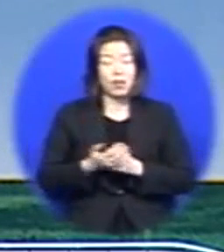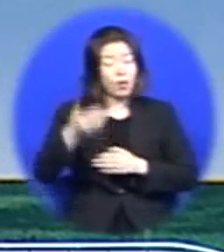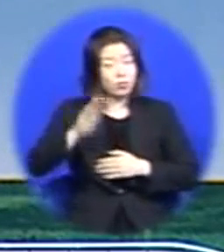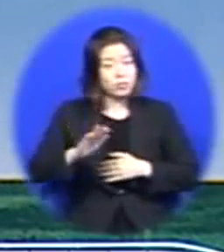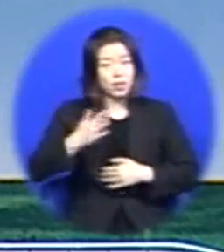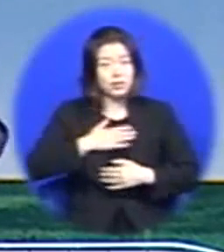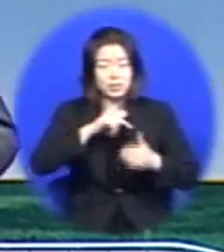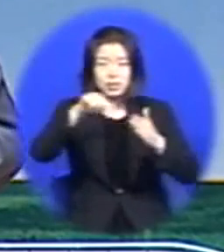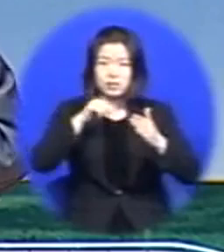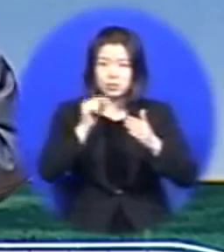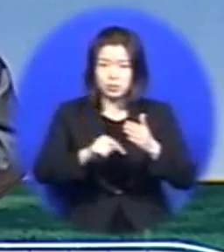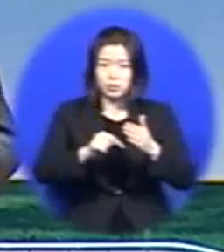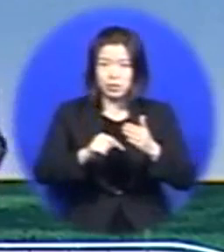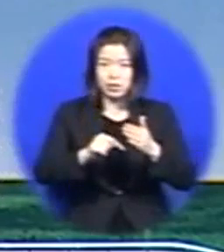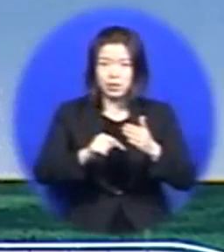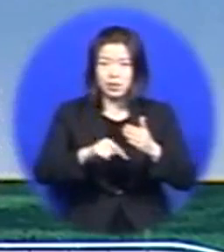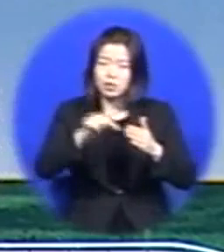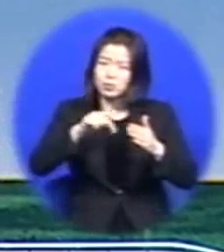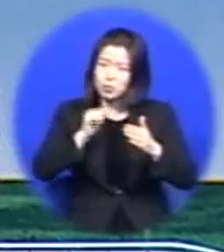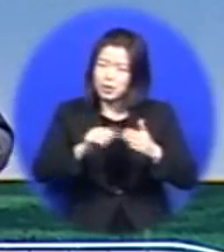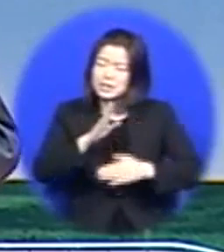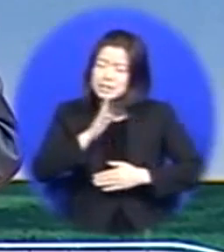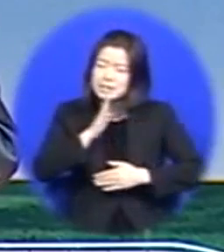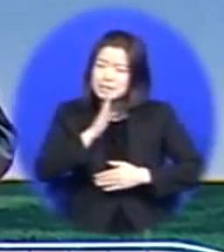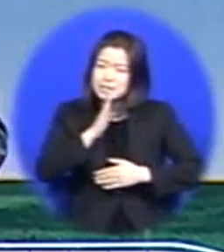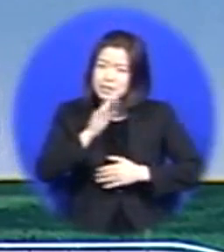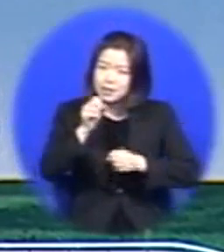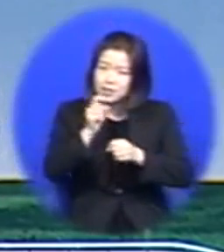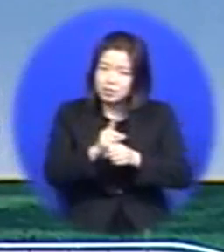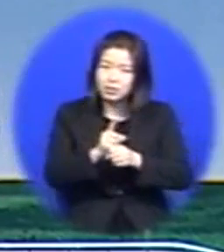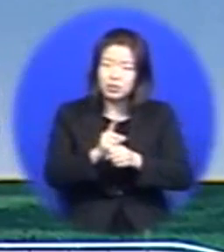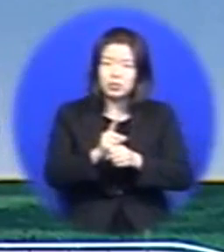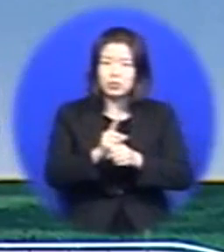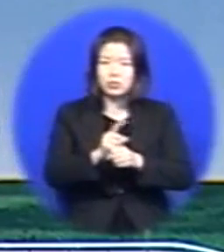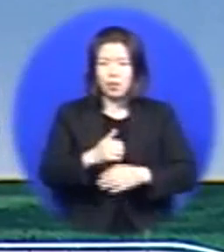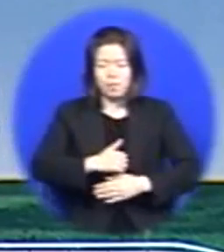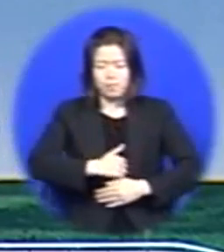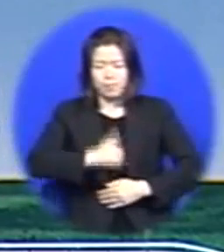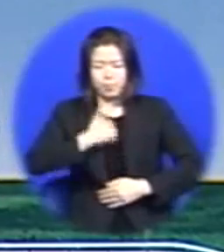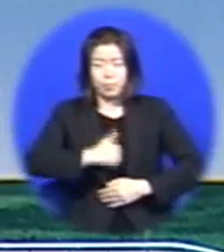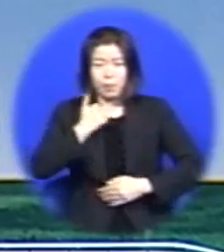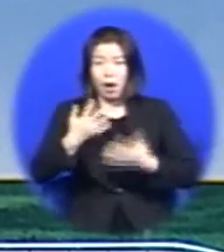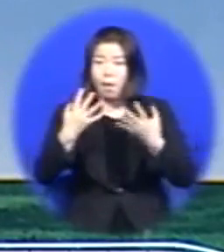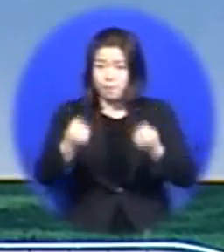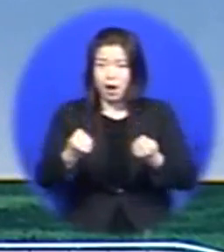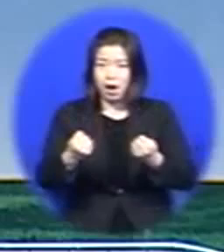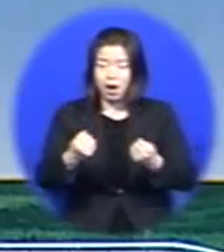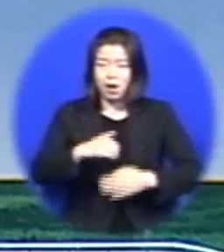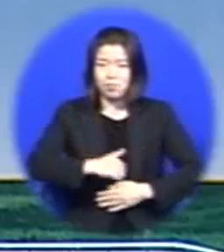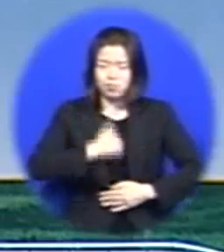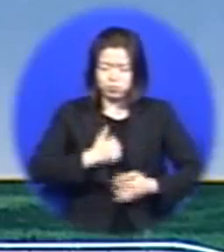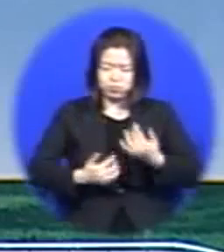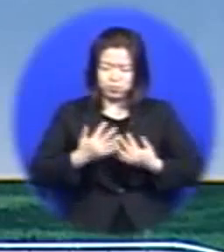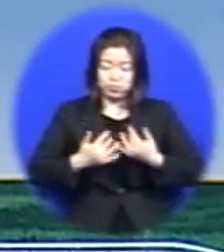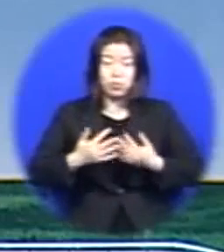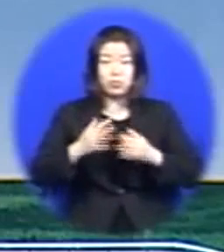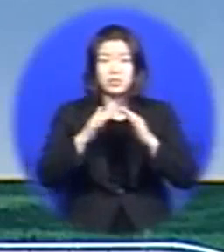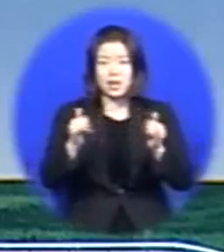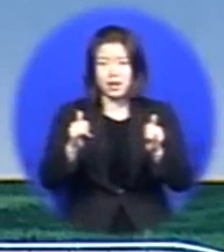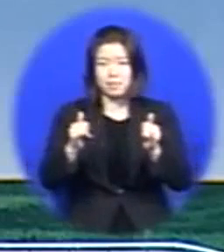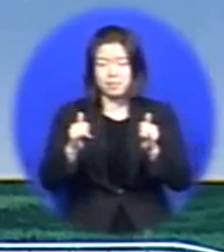근데 제 속에 있는 진짜 성질은요, 굉장히 분노가 많아요. 분노가 들끓는